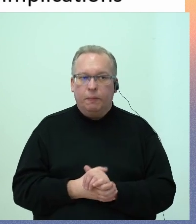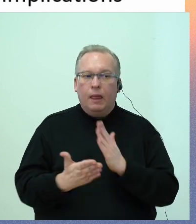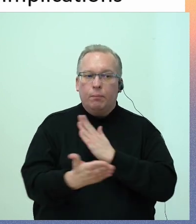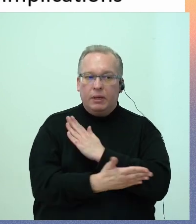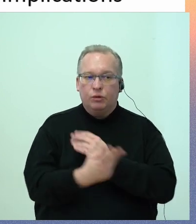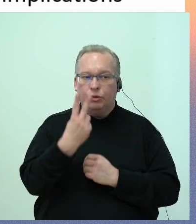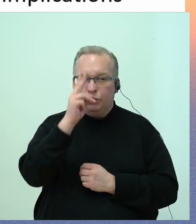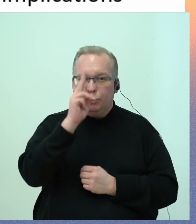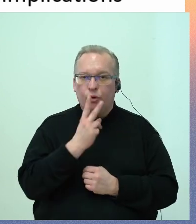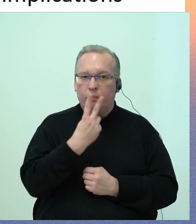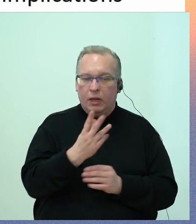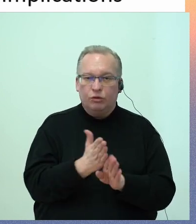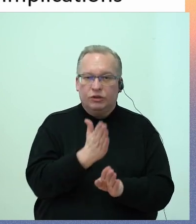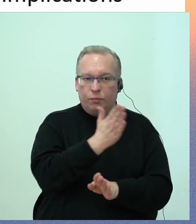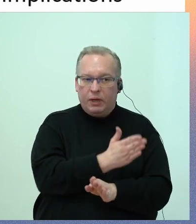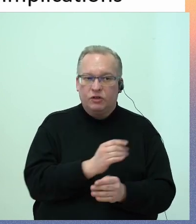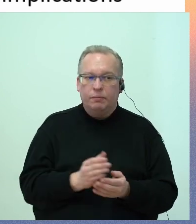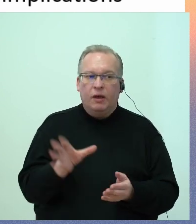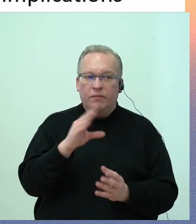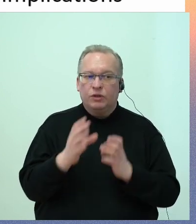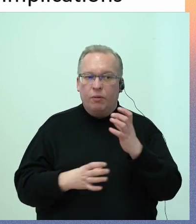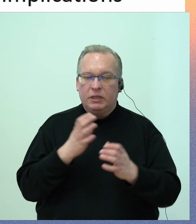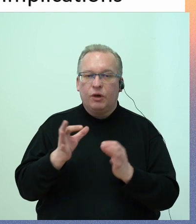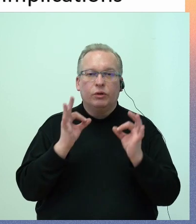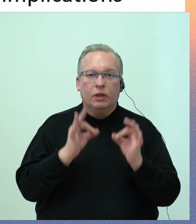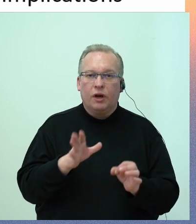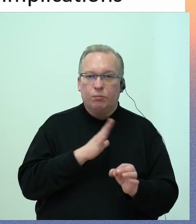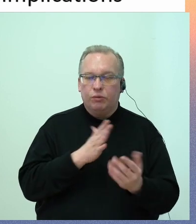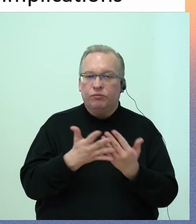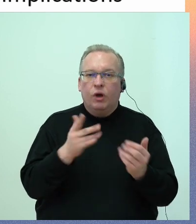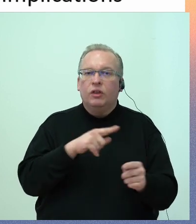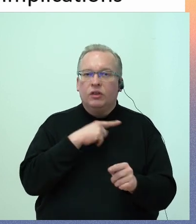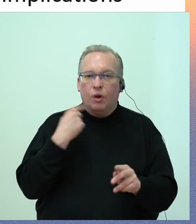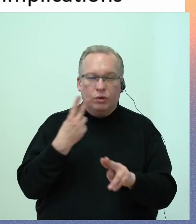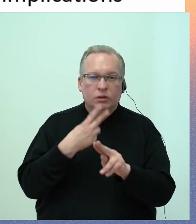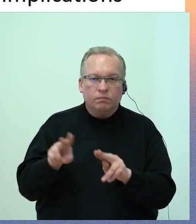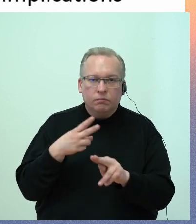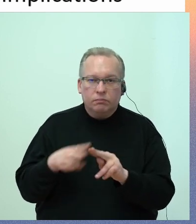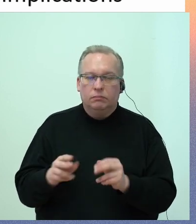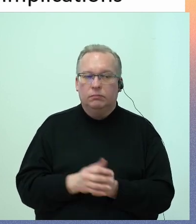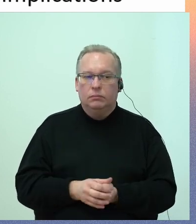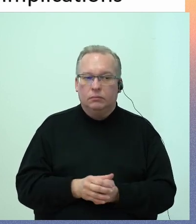Pastaruosius 2 mėnesius prieš žydus visame pasaulyje tikrai būta daug išpuolių. Žinoma,